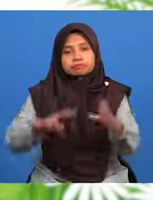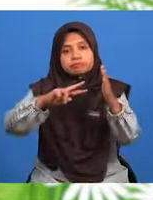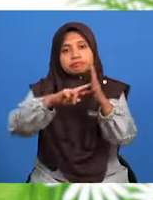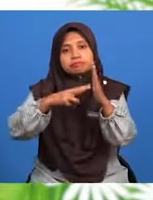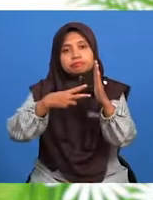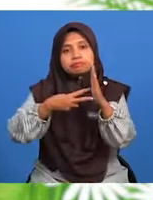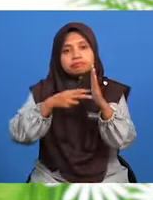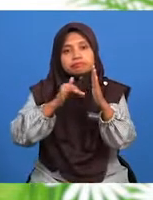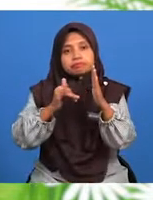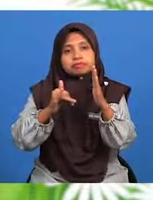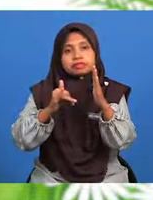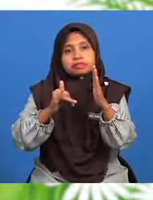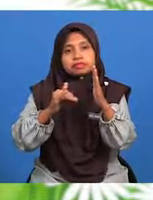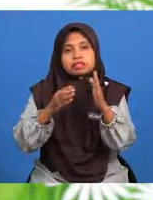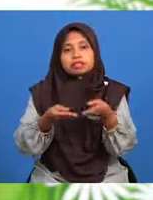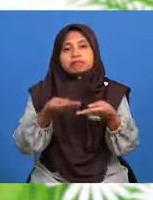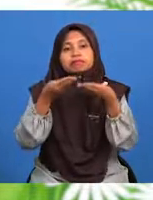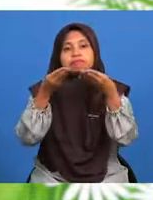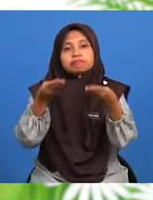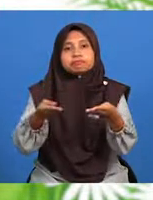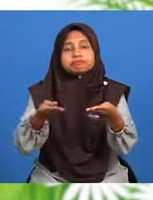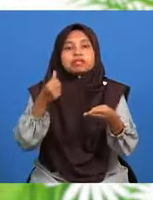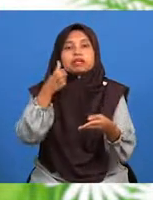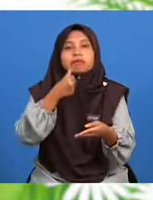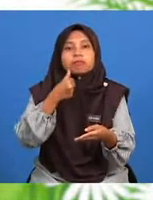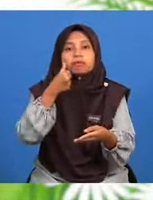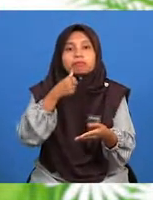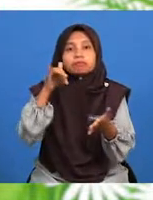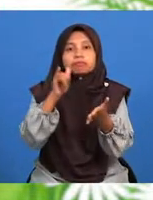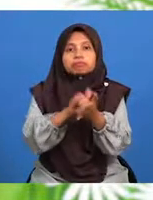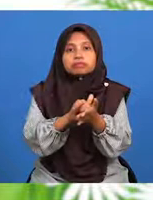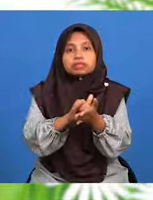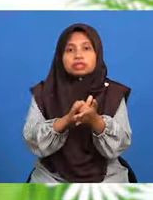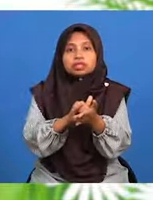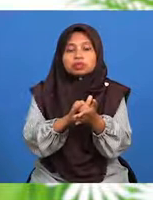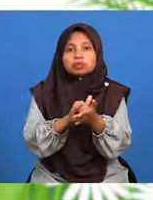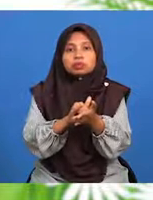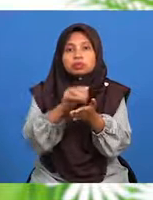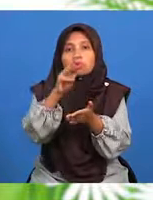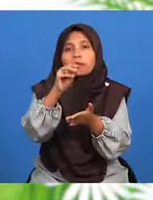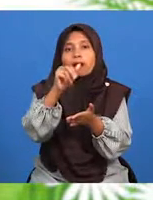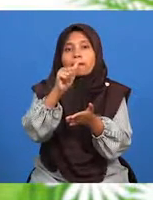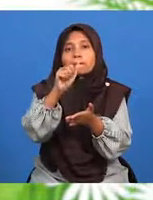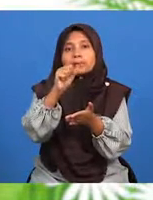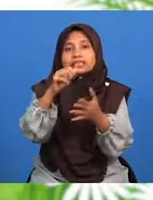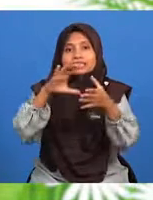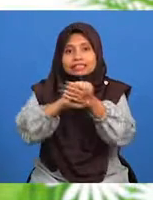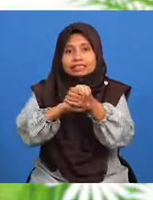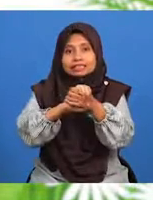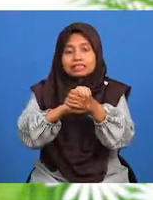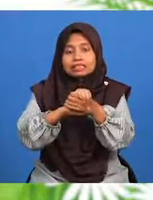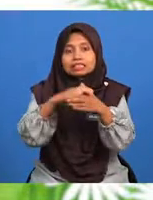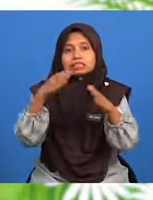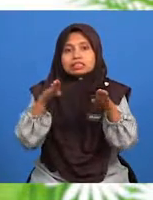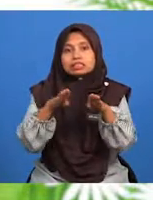Mafhumnya, dan berikanlah kepada perempuan-perempuan itu mas kahwin mereka sebagai pemberian